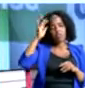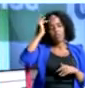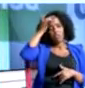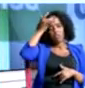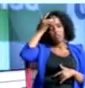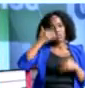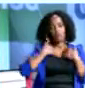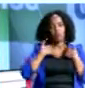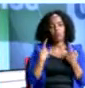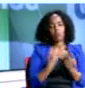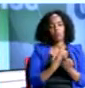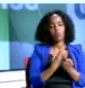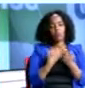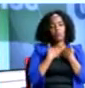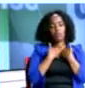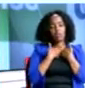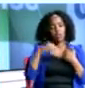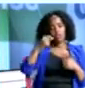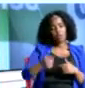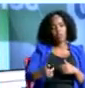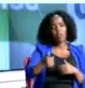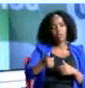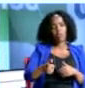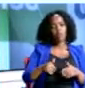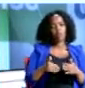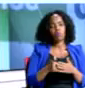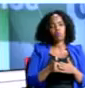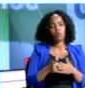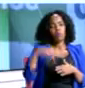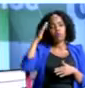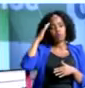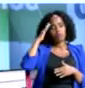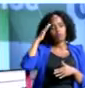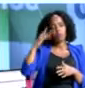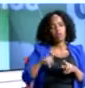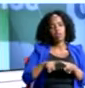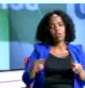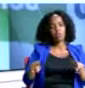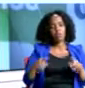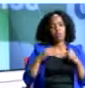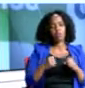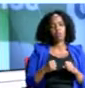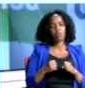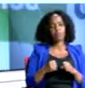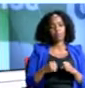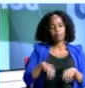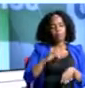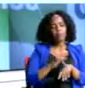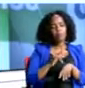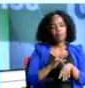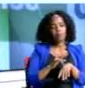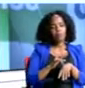Jual kunna mani yote e defani ib Sudan besi Sudan ada bahasa Sudan dah kabu malatu ni